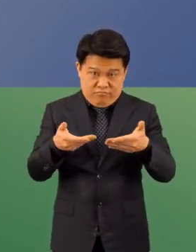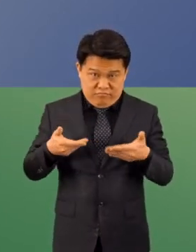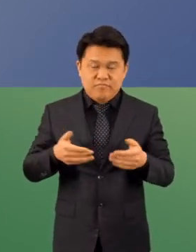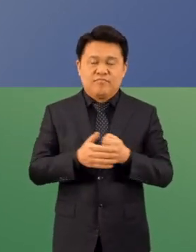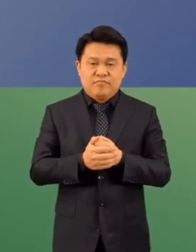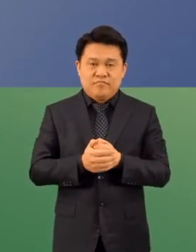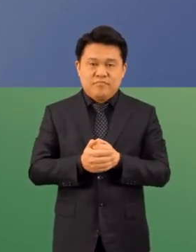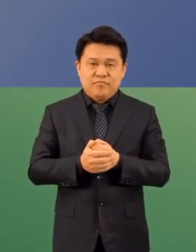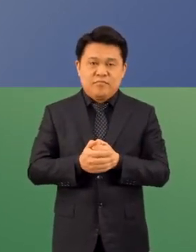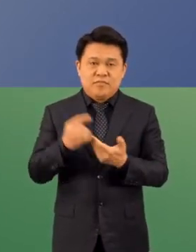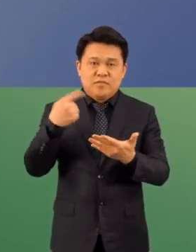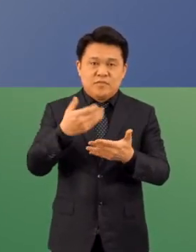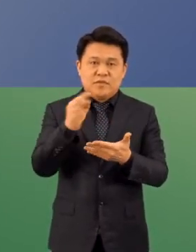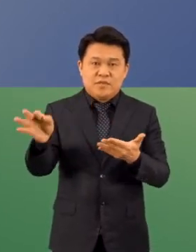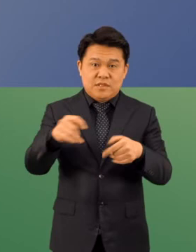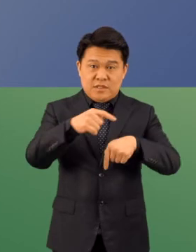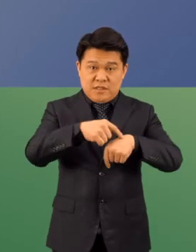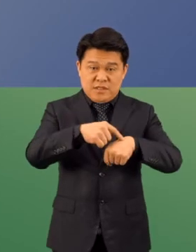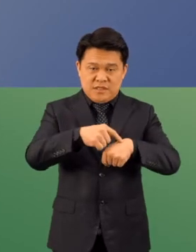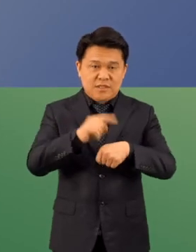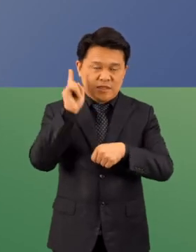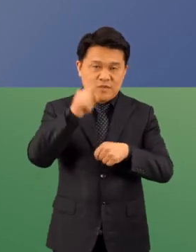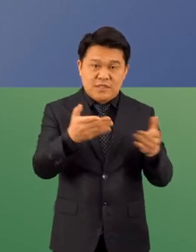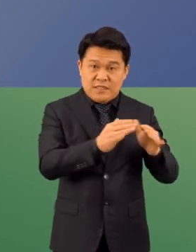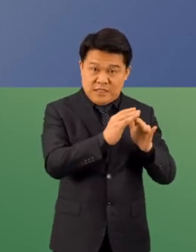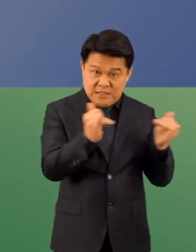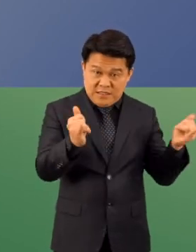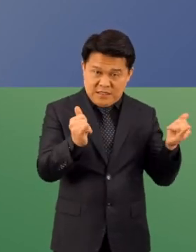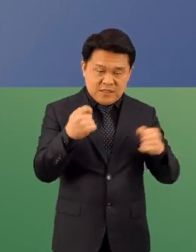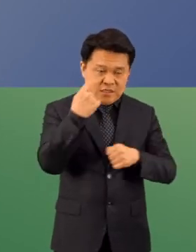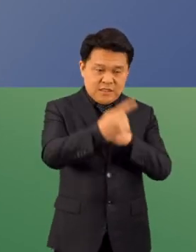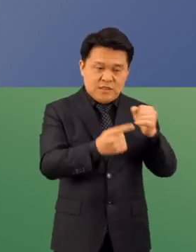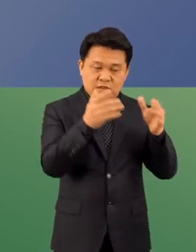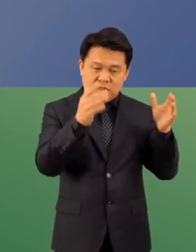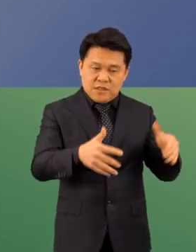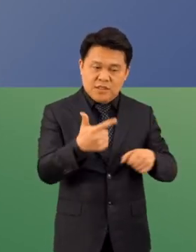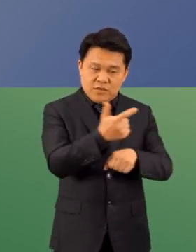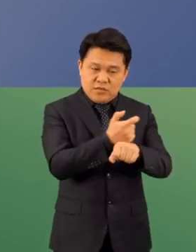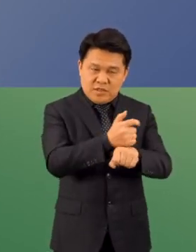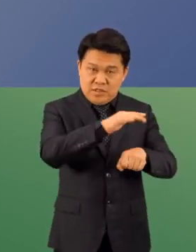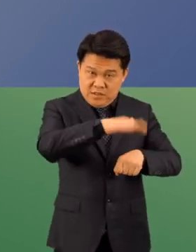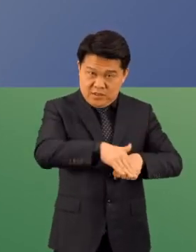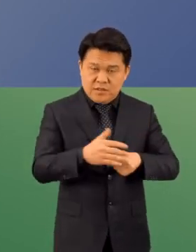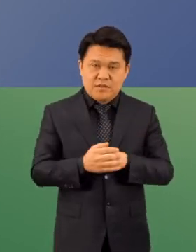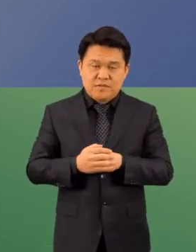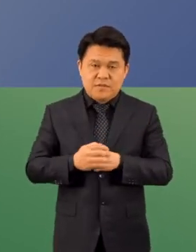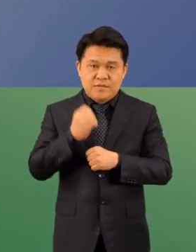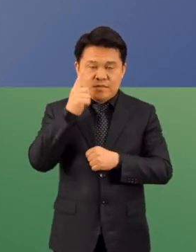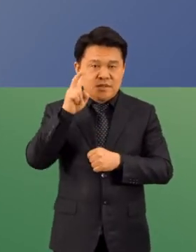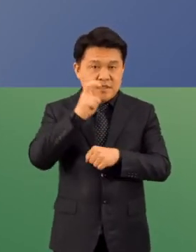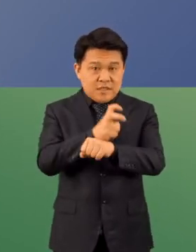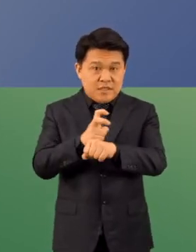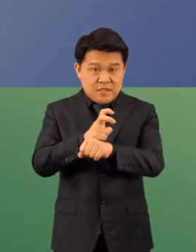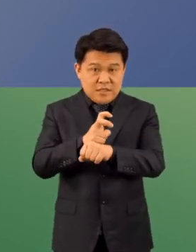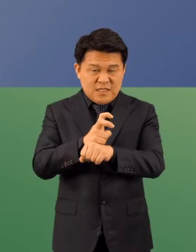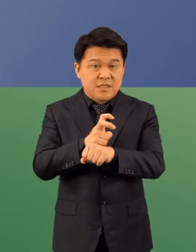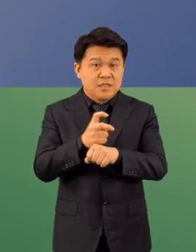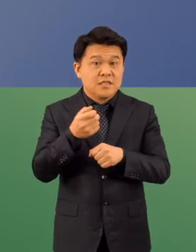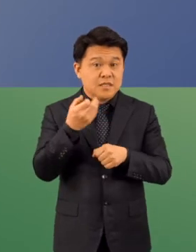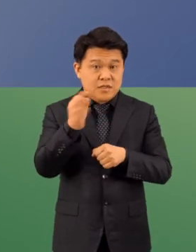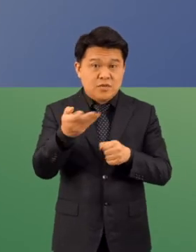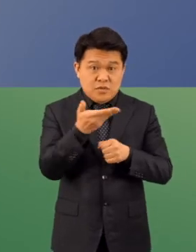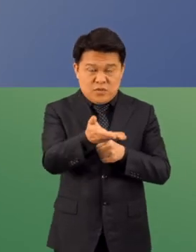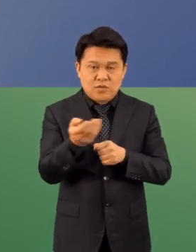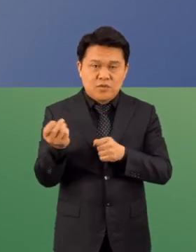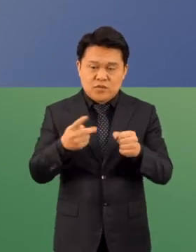인정됩니다. 교육 인정 시간은 전일제로 일하는 사람은 1년에 60시간 이내, 한 달에 20시간까지